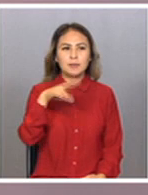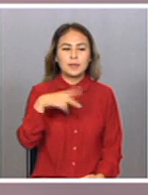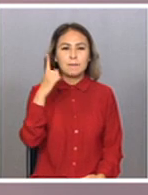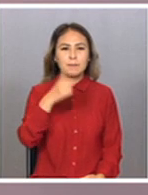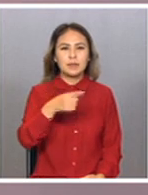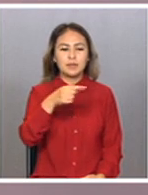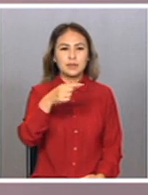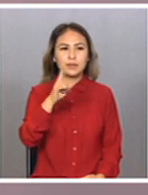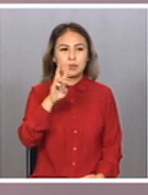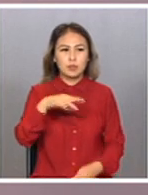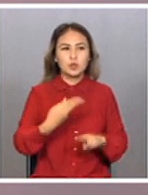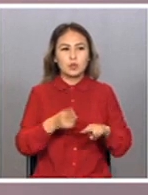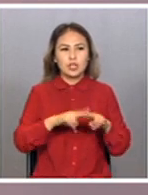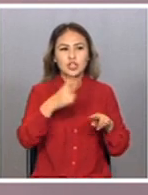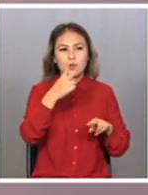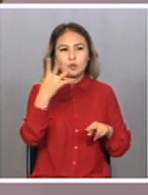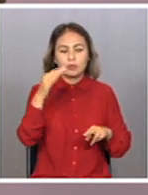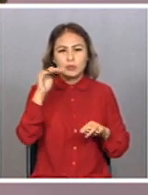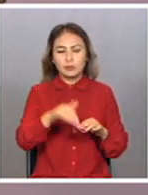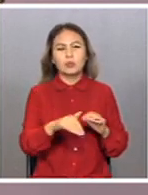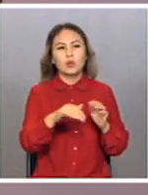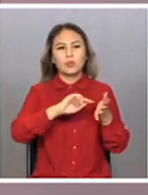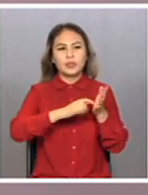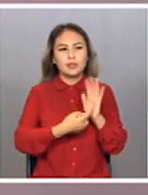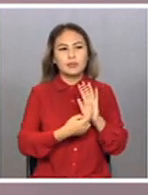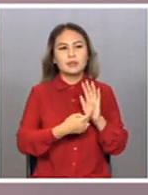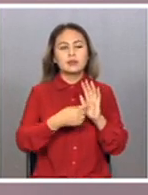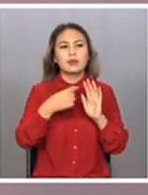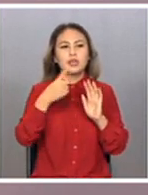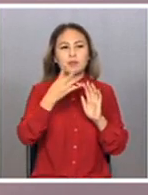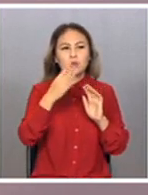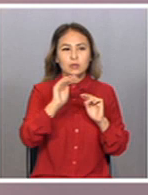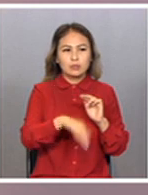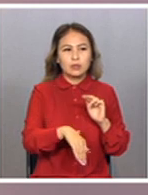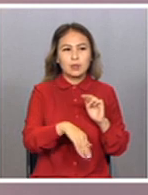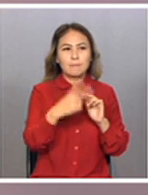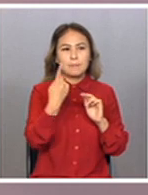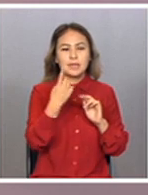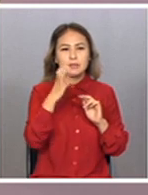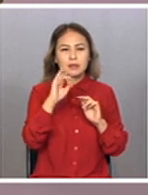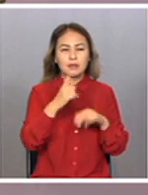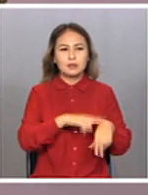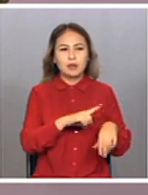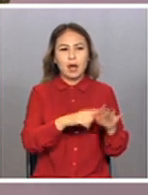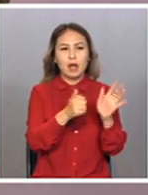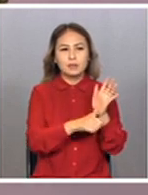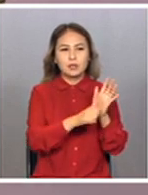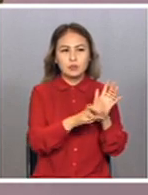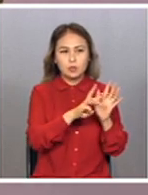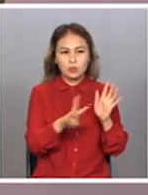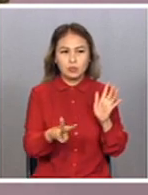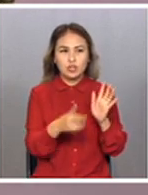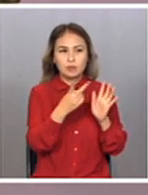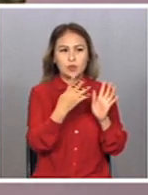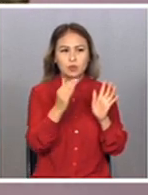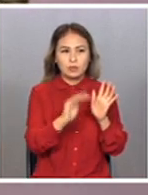метр болғандықтан 24-ті 1000-ға көбейтеміз. 24000. 1 сағатта 60 минут бар.